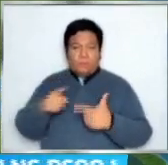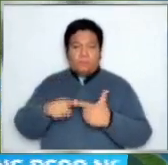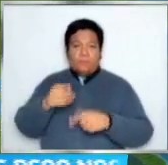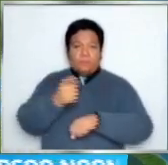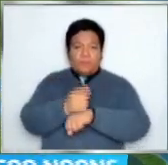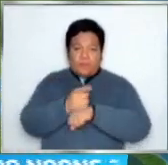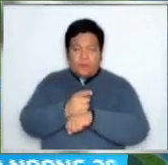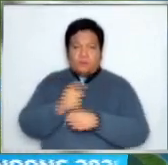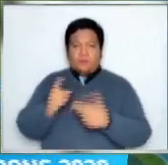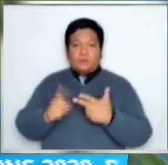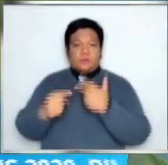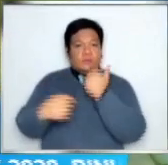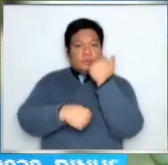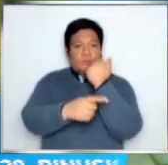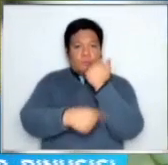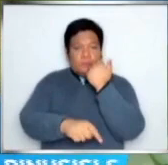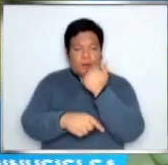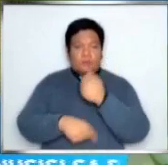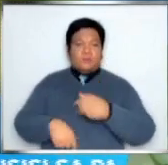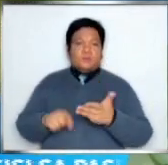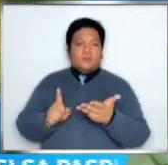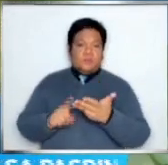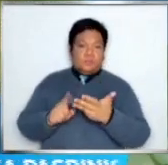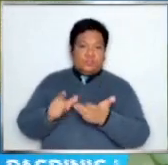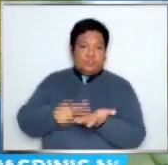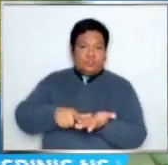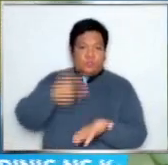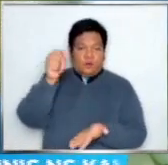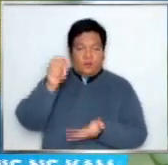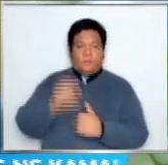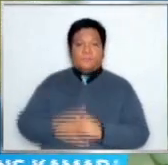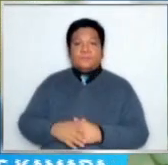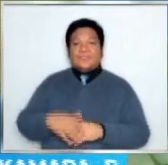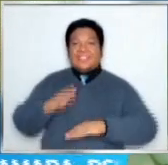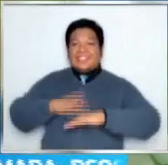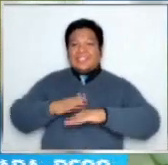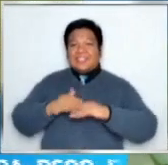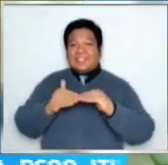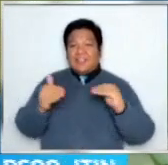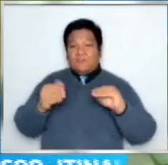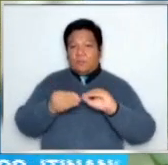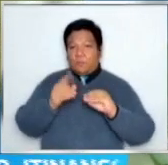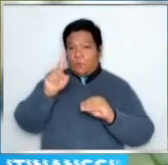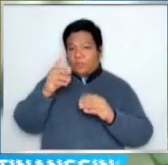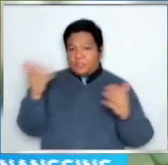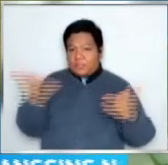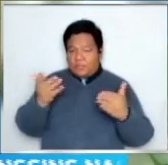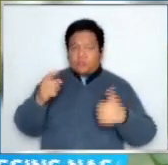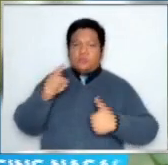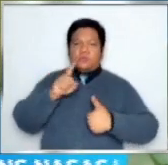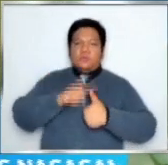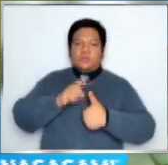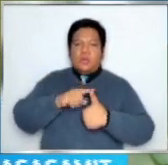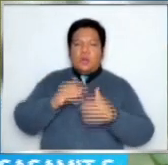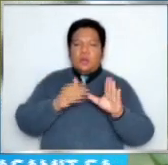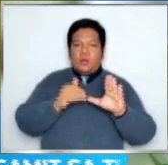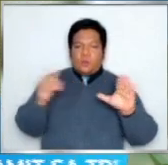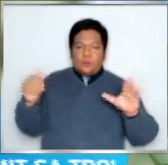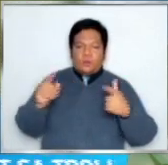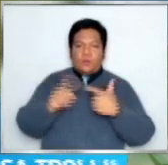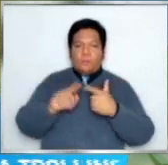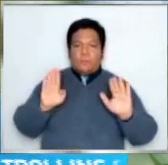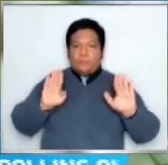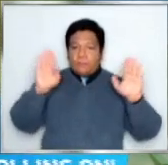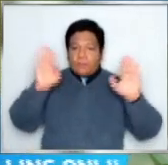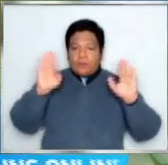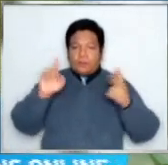Samantala, warning signal number 1 naman nakataas pa rin sa La Union, sa southern portion ng Benguet, sa southern portion ng Nueva Vizcaya, southern portion ng